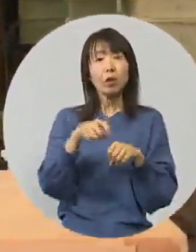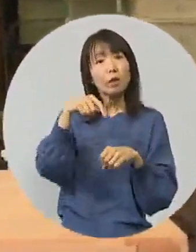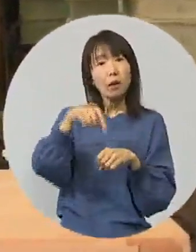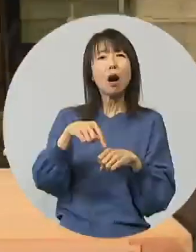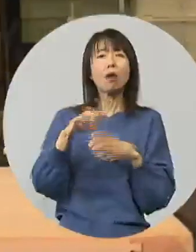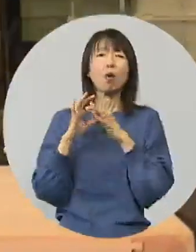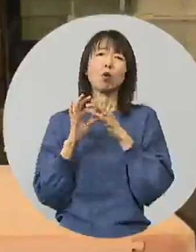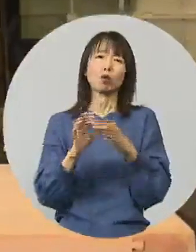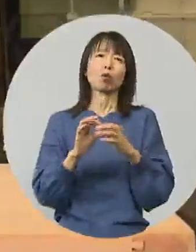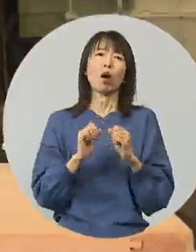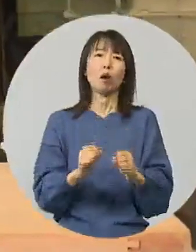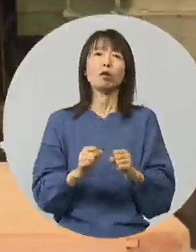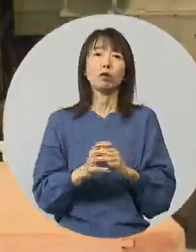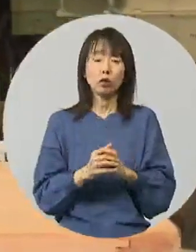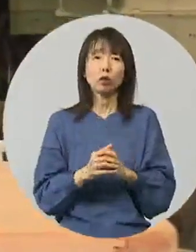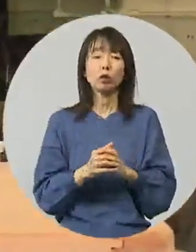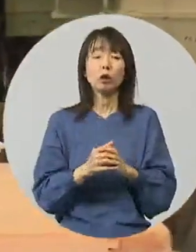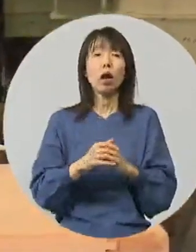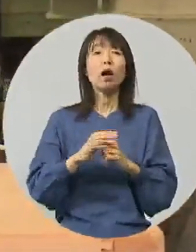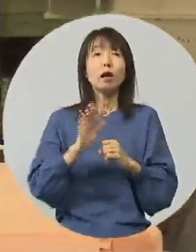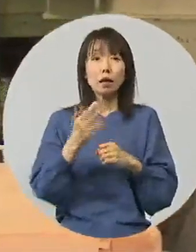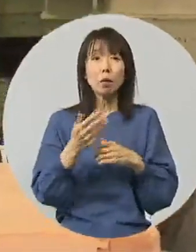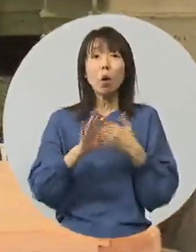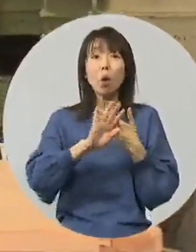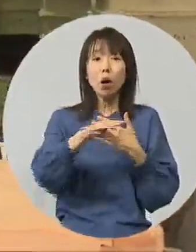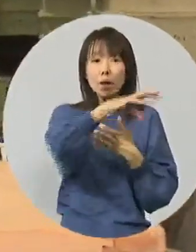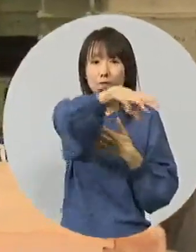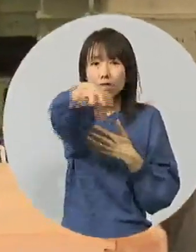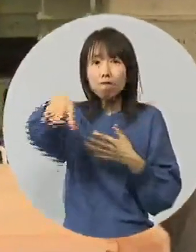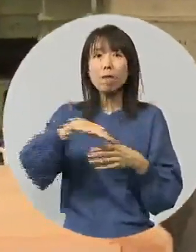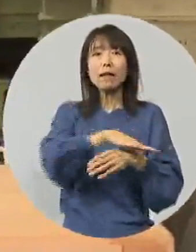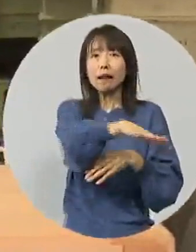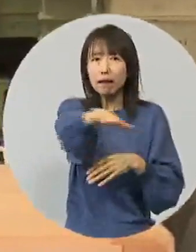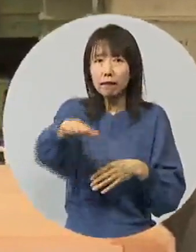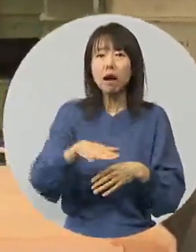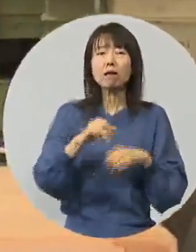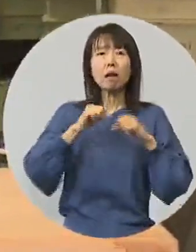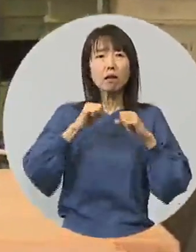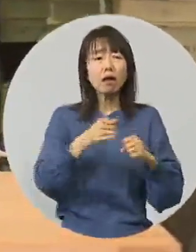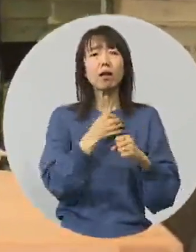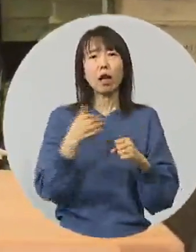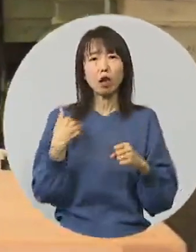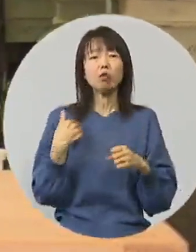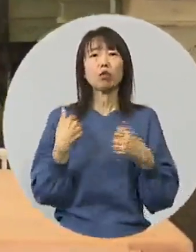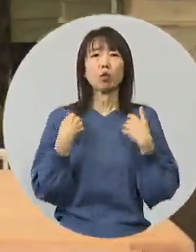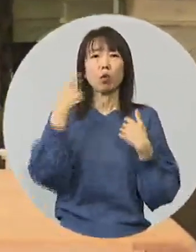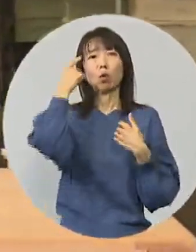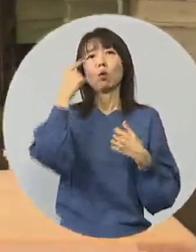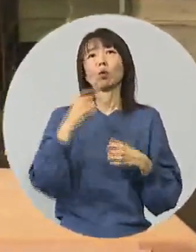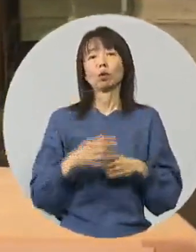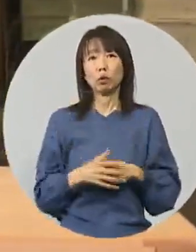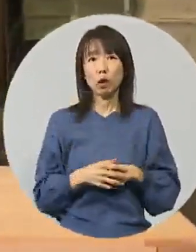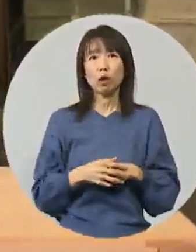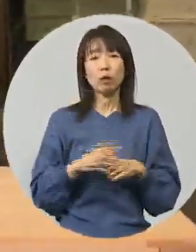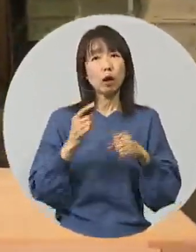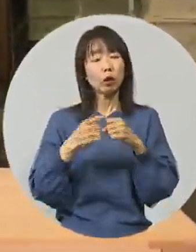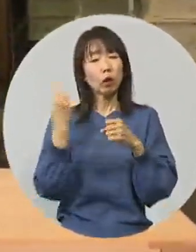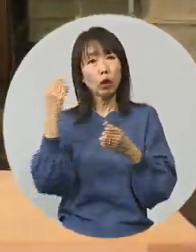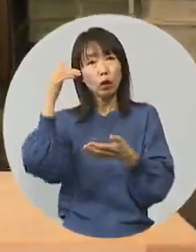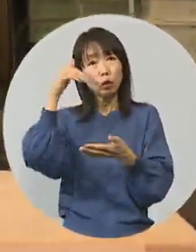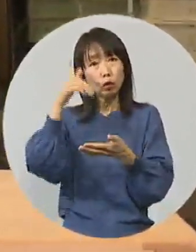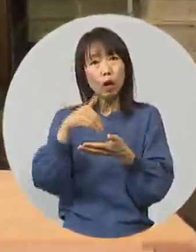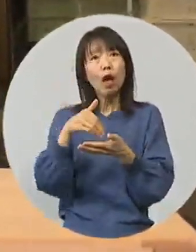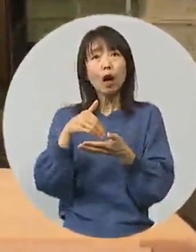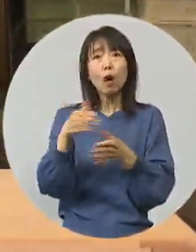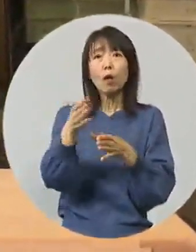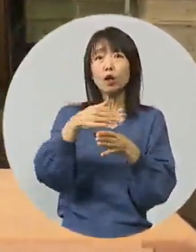やはり藤沢市内全体でやはり盛り上げるような施策じゃないといけないと思いますので、去年の暮れからはその湘南